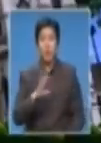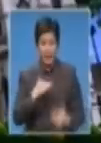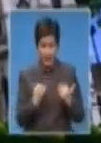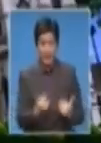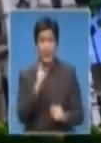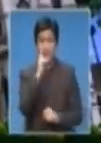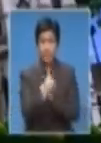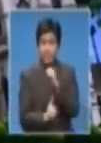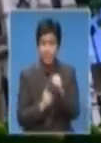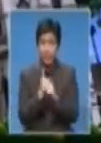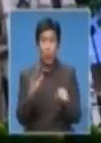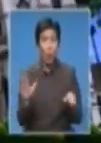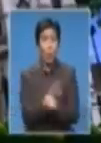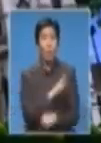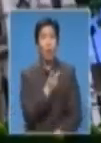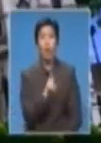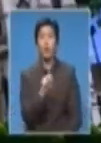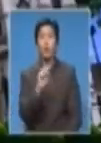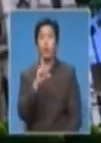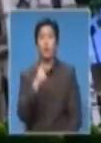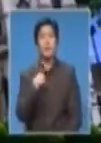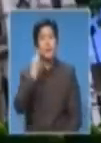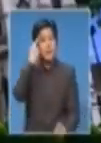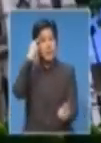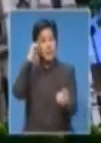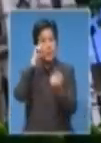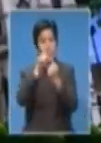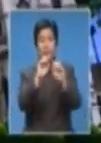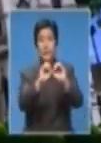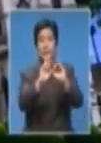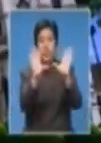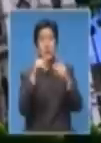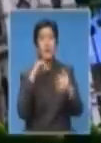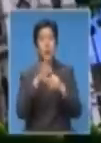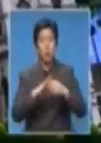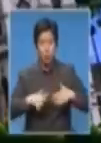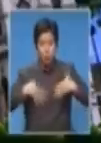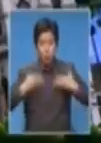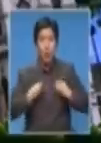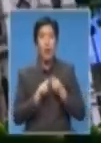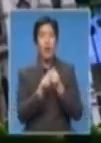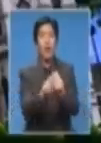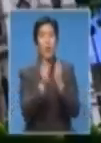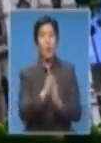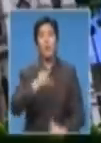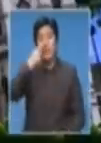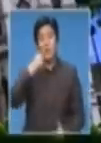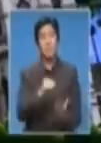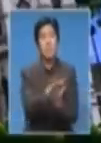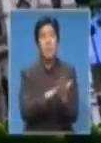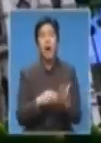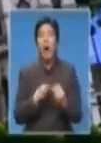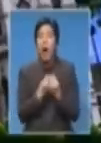1ปีเพราะนั้นคสช.ได้ดำรงเจตนารมณ์ที่แน่วแน่ในการคืนความสุขให้คนในชาติตลอดมานะครับคืนมากบ้างน้อยบ้